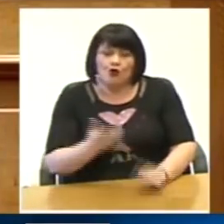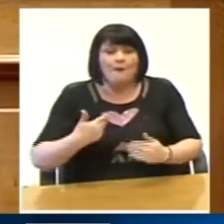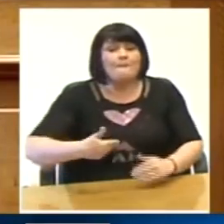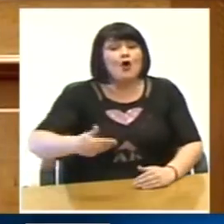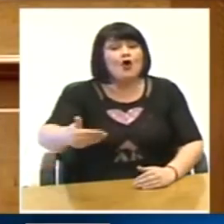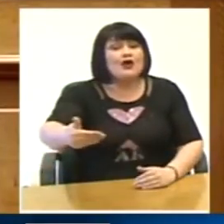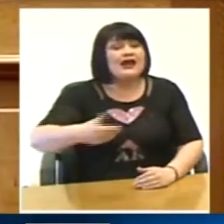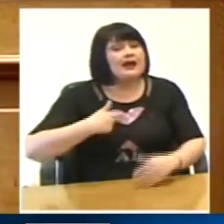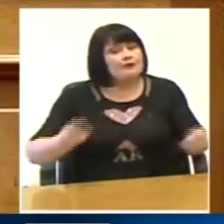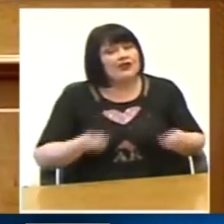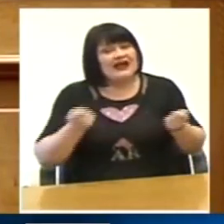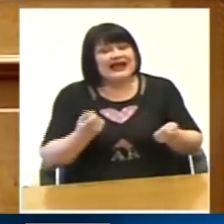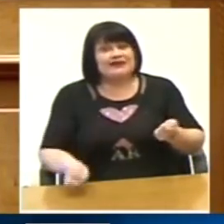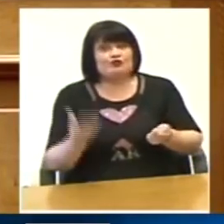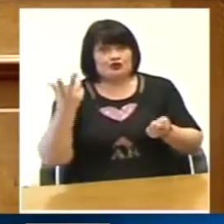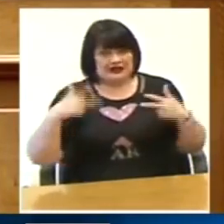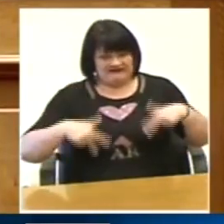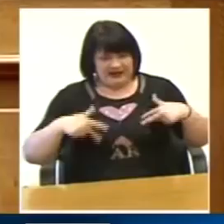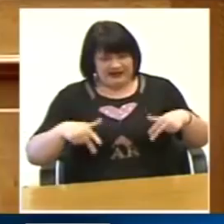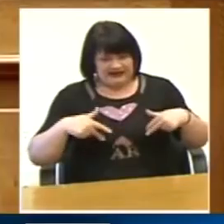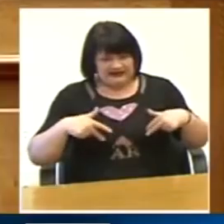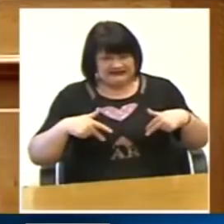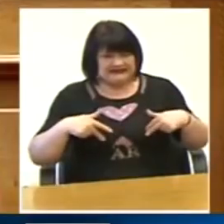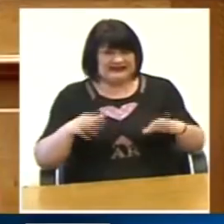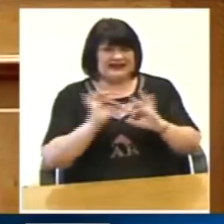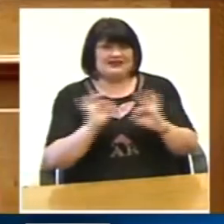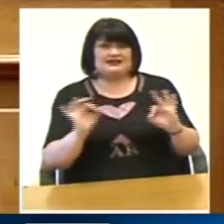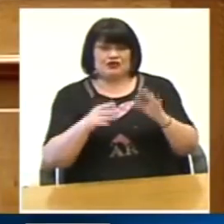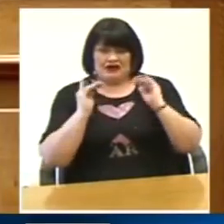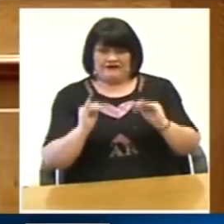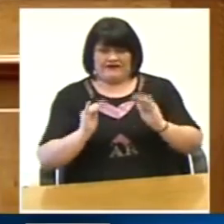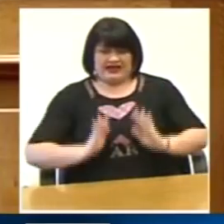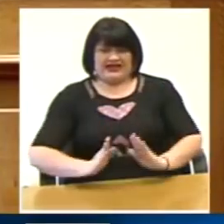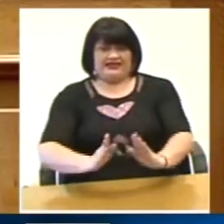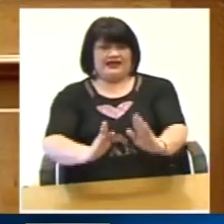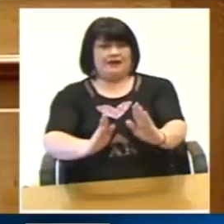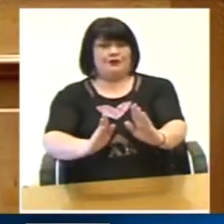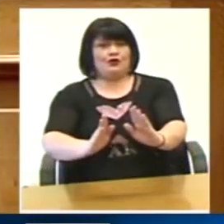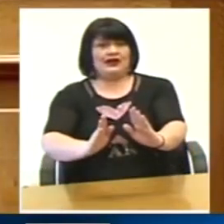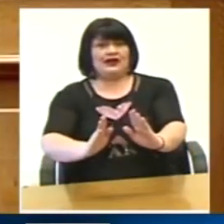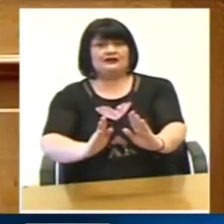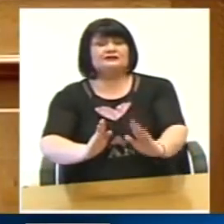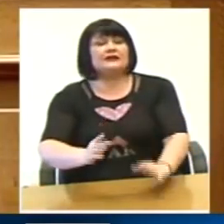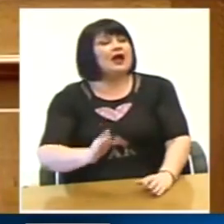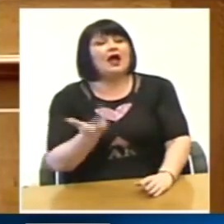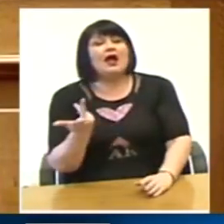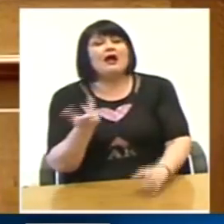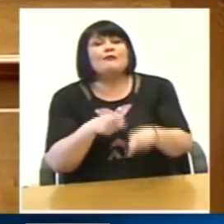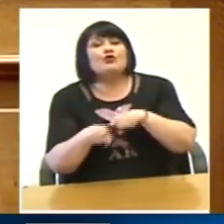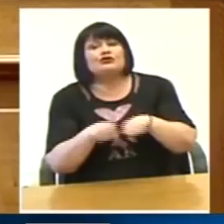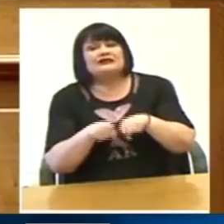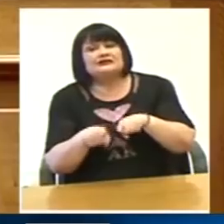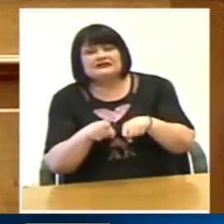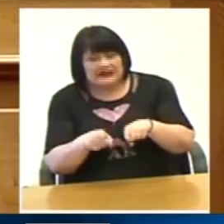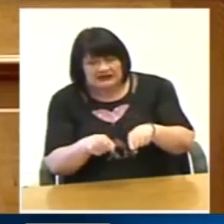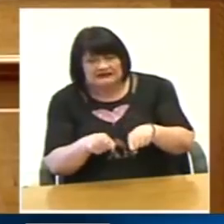θα ακολουθήσει η νέα κυβέρνηση είναι προδιαγεγραμμένη. Και αυτή η πορεία καθορίζεται πρώτα απ' όλα από